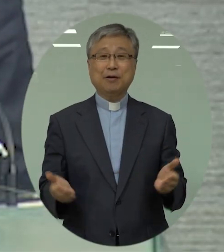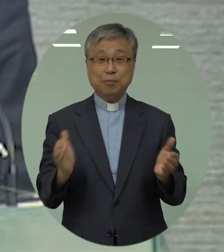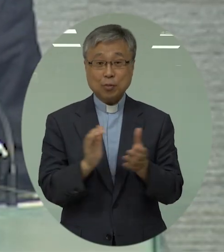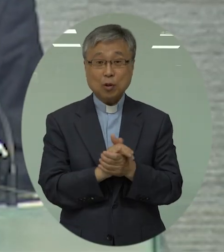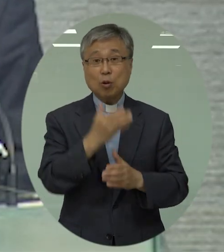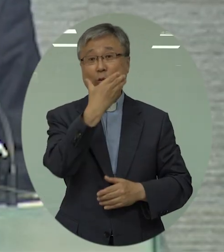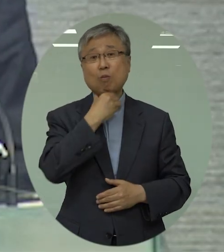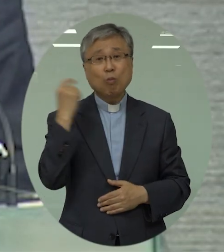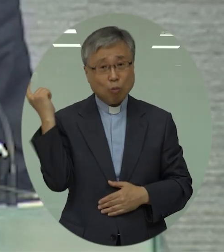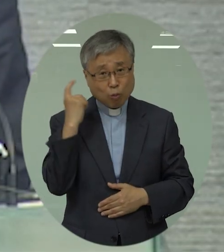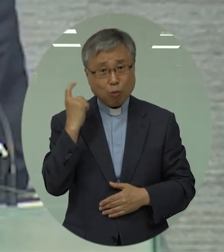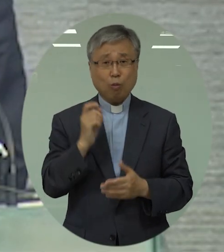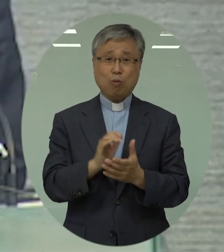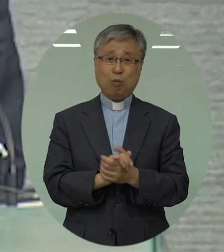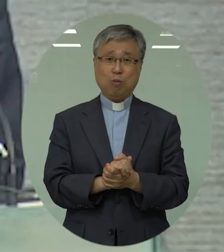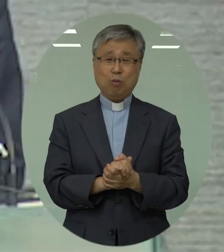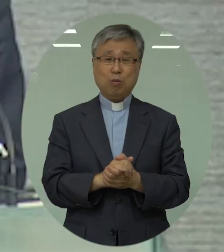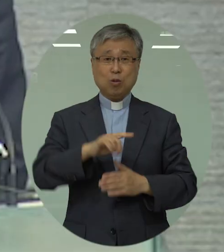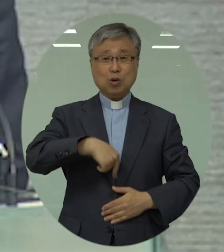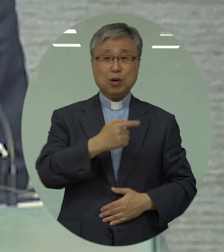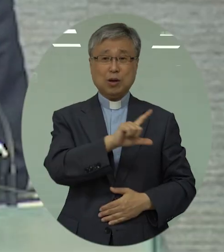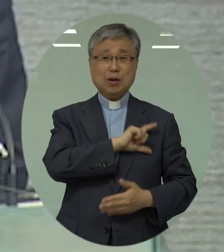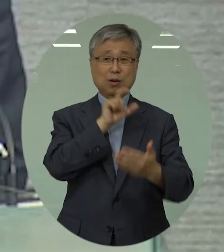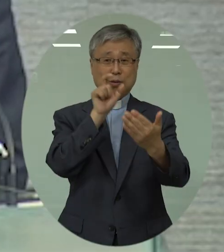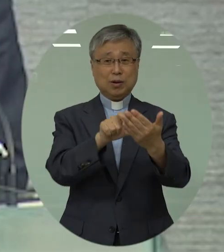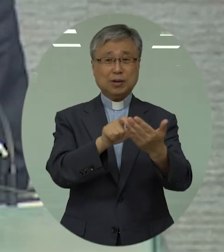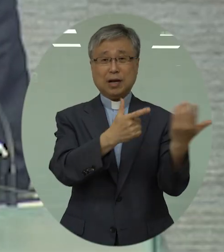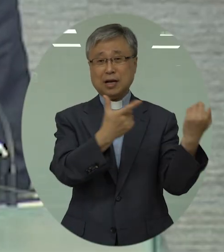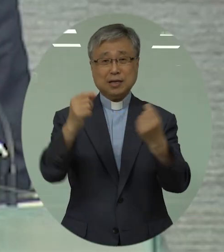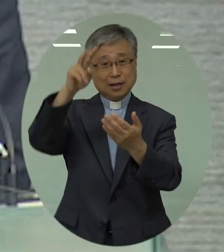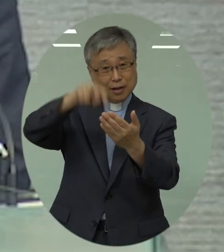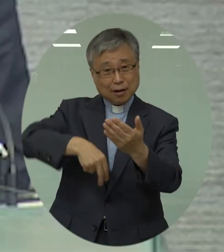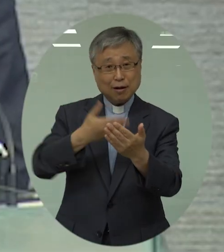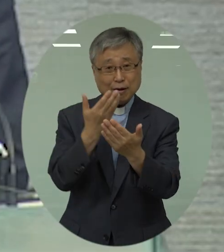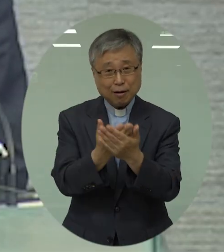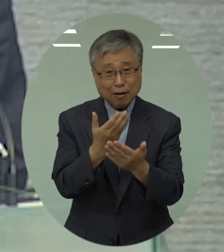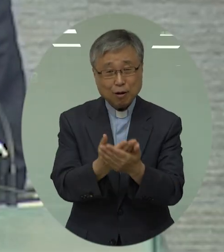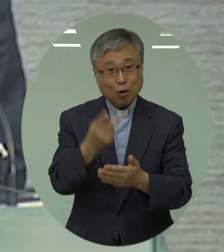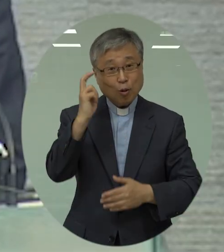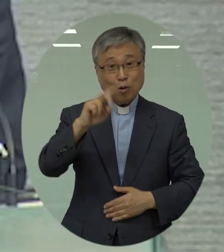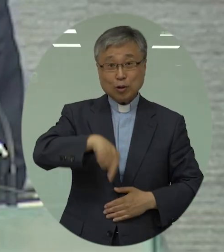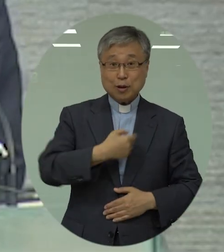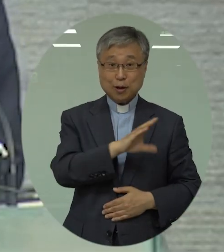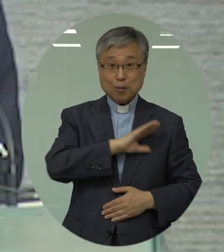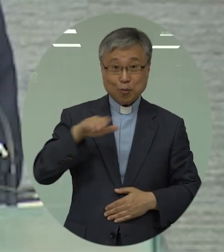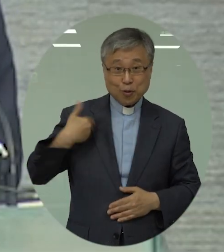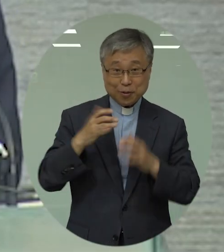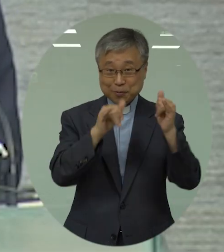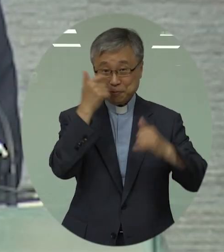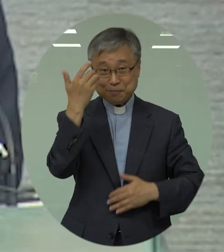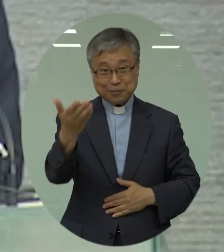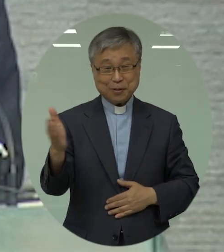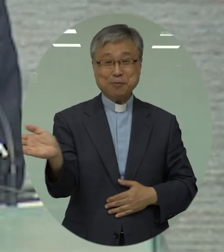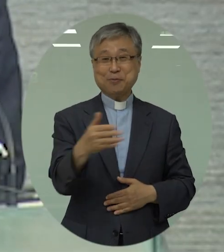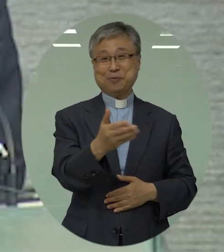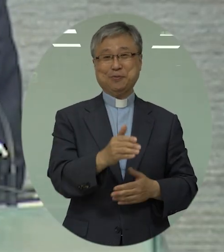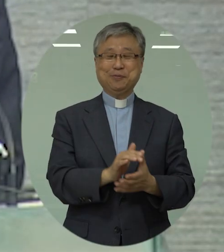이게 복음이에요. 복음. 자, 자기 이름 넣어서 다 같이 읽겠습니다. 혹시 자기 이름 모르는 사람 있어요?